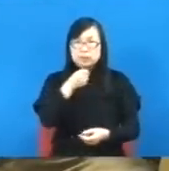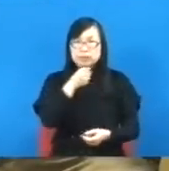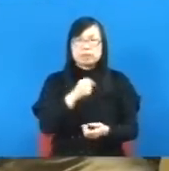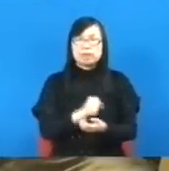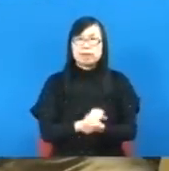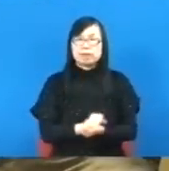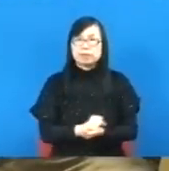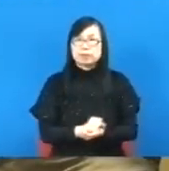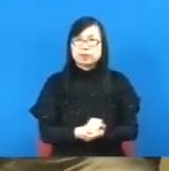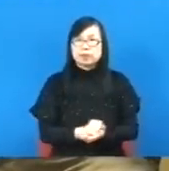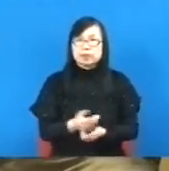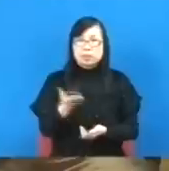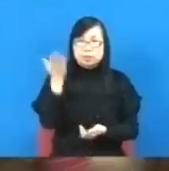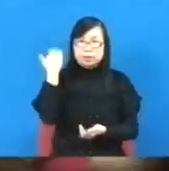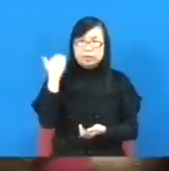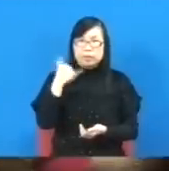爛你啦。 隻臭。 當日